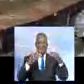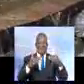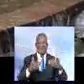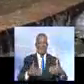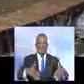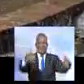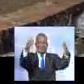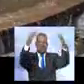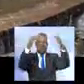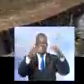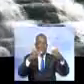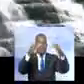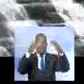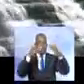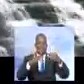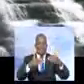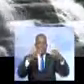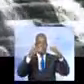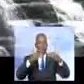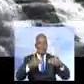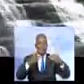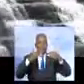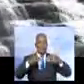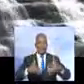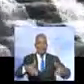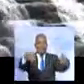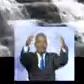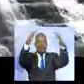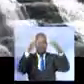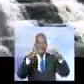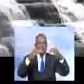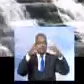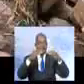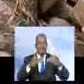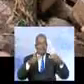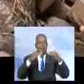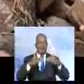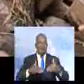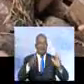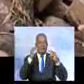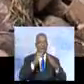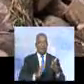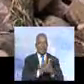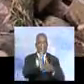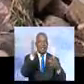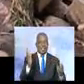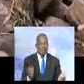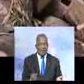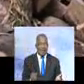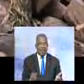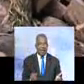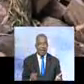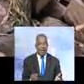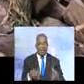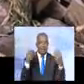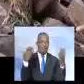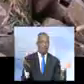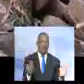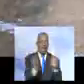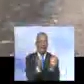leur source sur le mont Tonkpi et s'écoulent sur une hauteur de 20 mètres environ. Malgré l'état de dégradation dû aux nombreuses